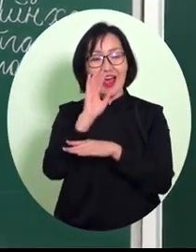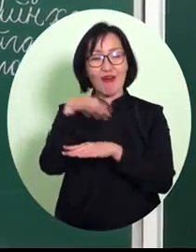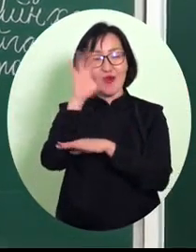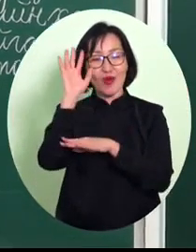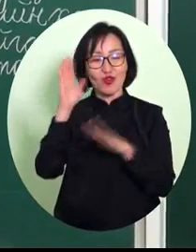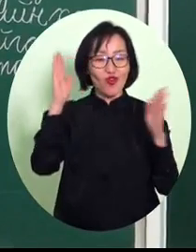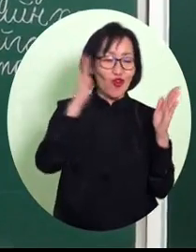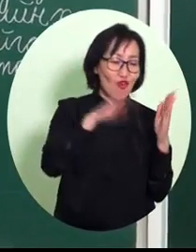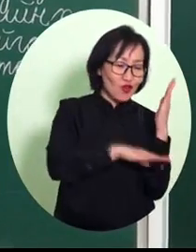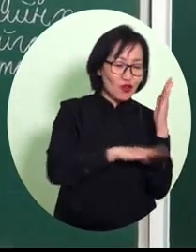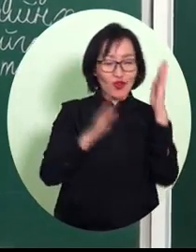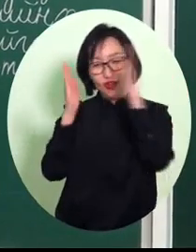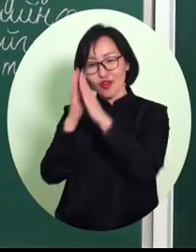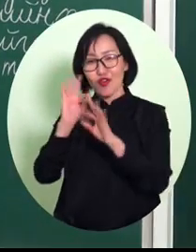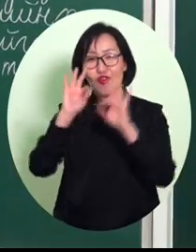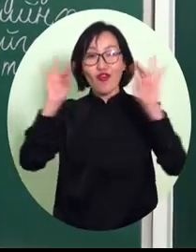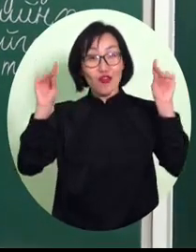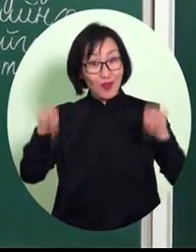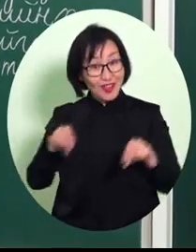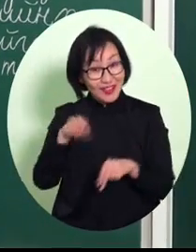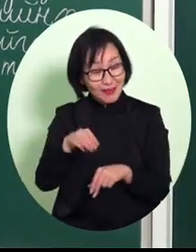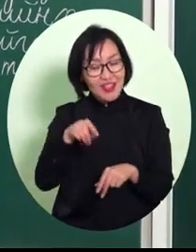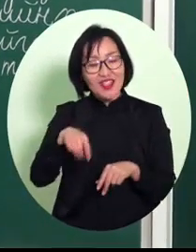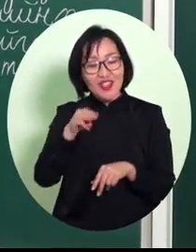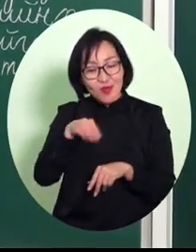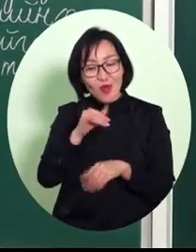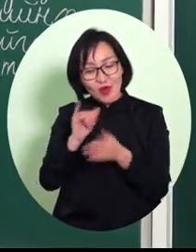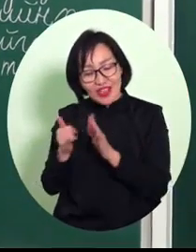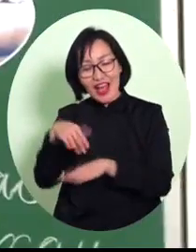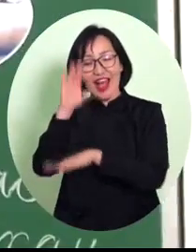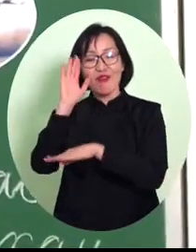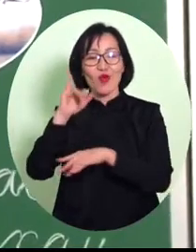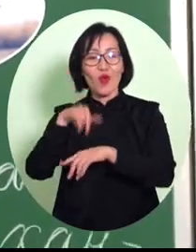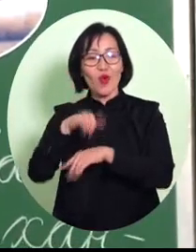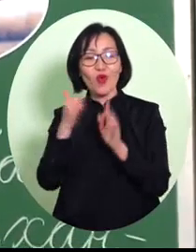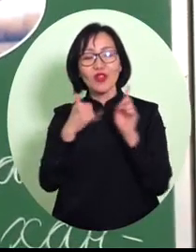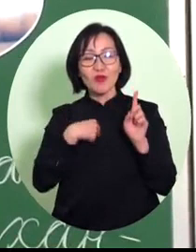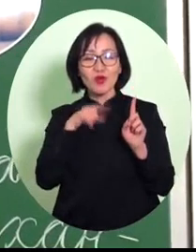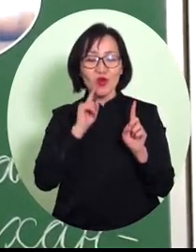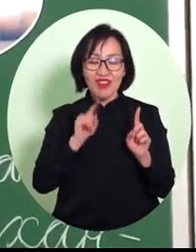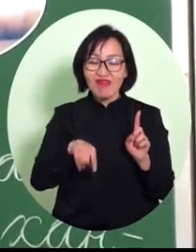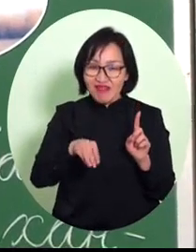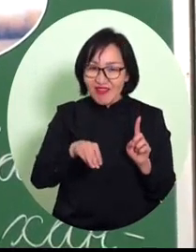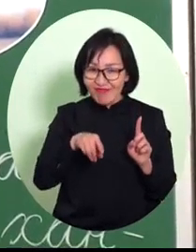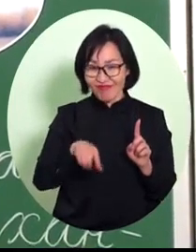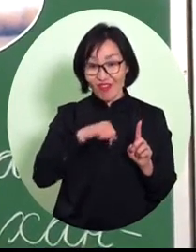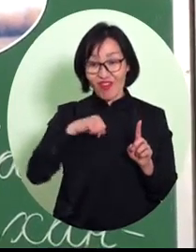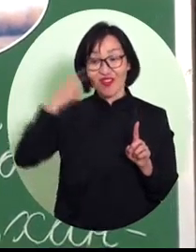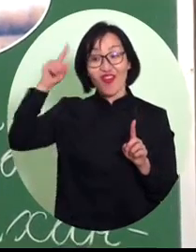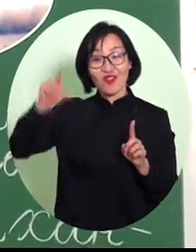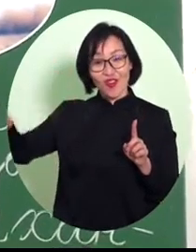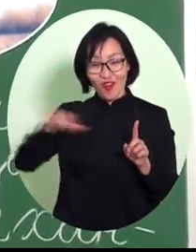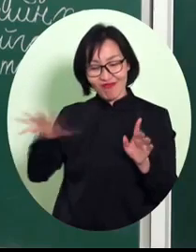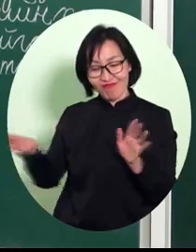өөрчлөлтүүд ордог байна. За ийм учраас хаврын үйлрэлд хүмүүс дуртай байдаг байх мөн энэ хаврын гоё үнрийг өнөртүүлэх гэж зохиолч маань